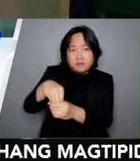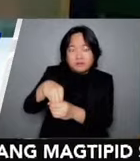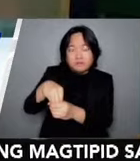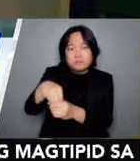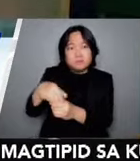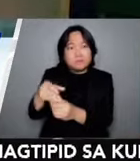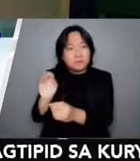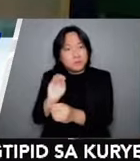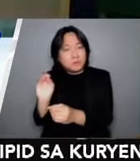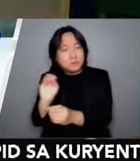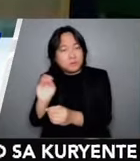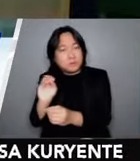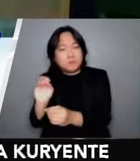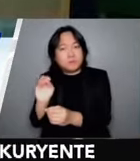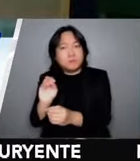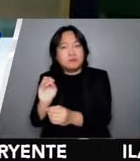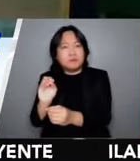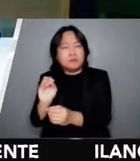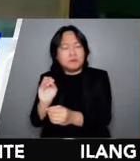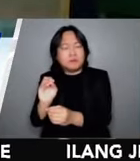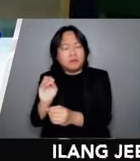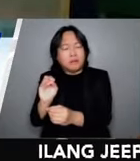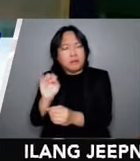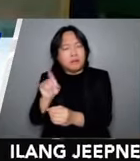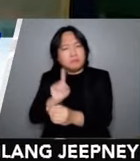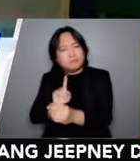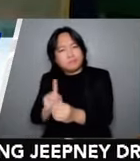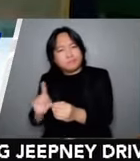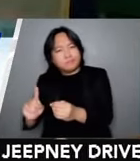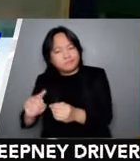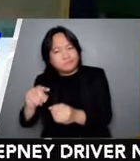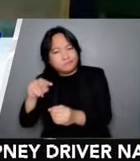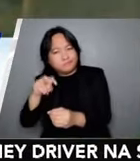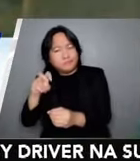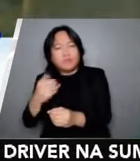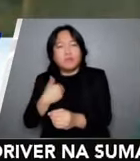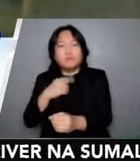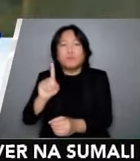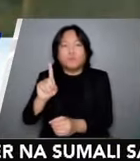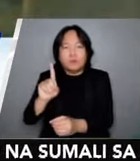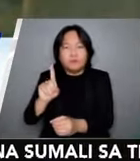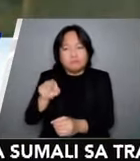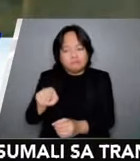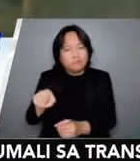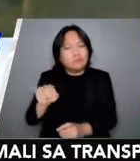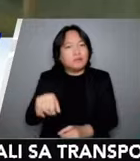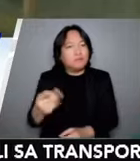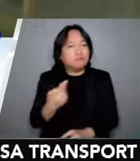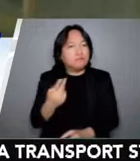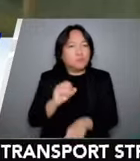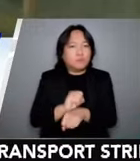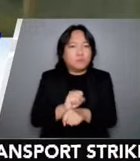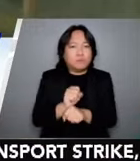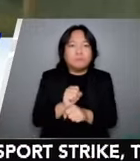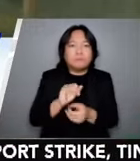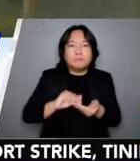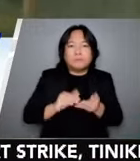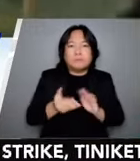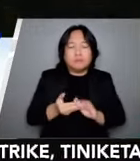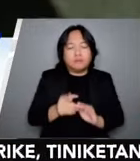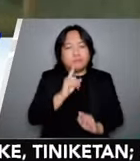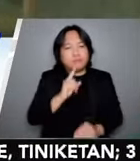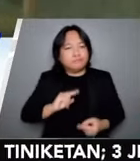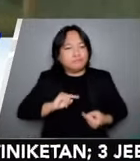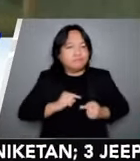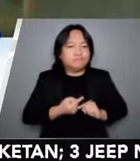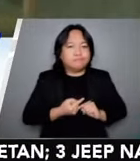nandun. So pag-iikot namin, nalaman namin na may natrap pala na isang kasamaan namin. Sakit po para sa amin. Lalo na ang